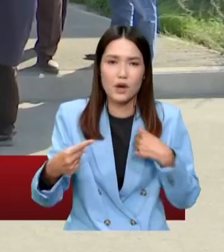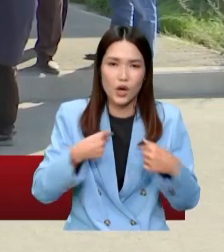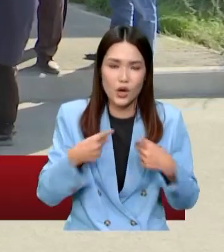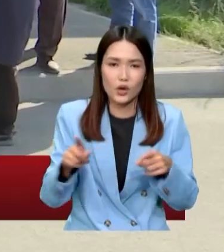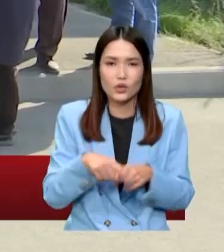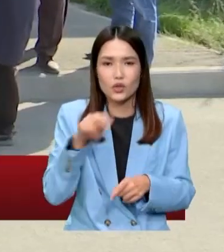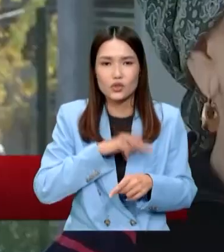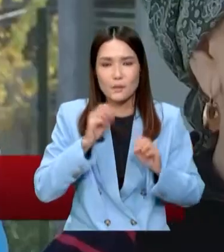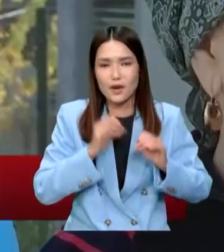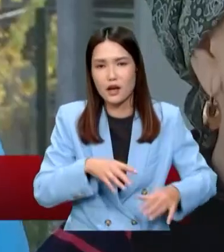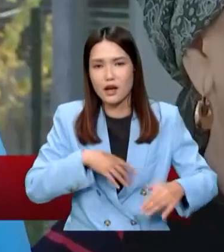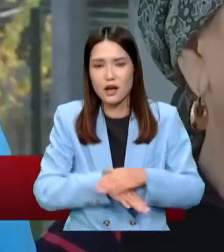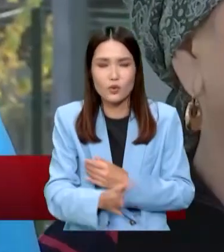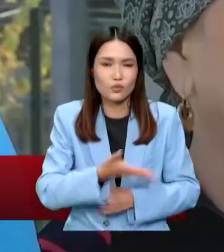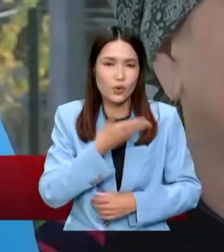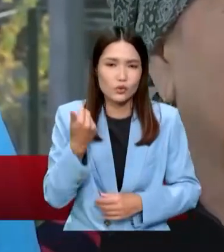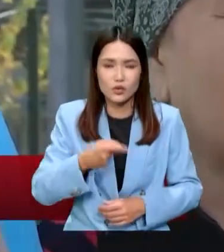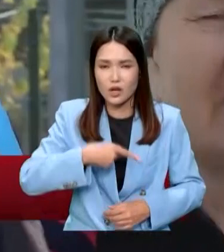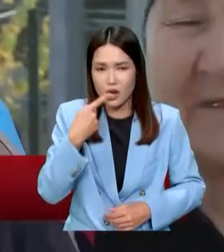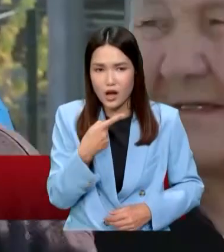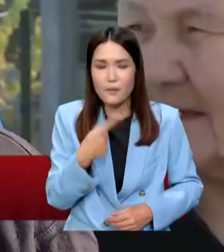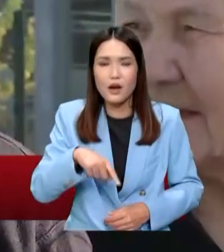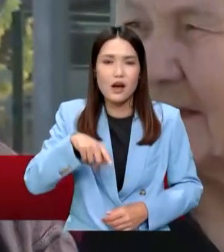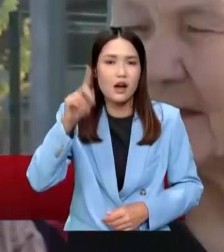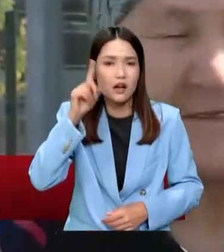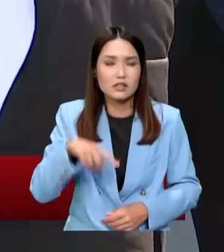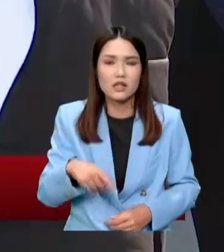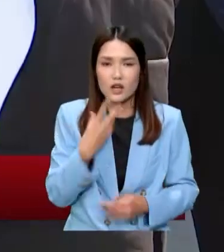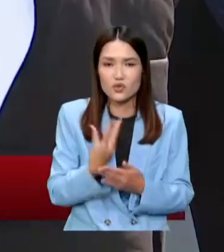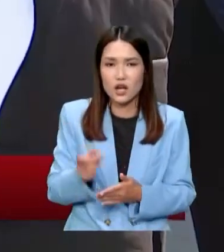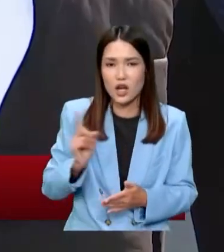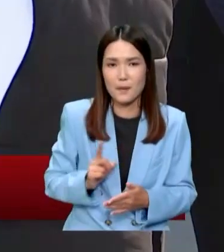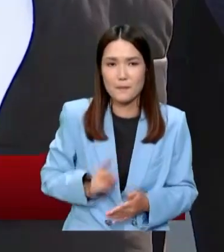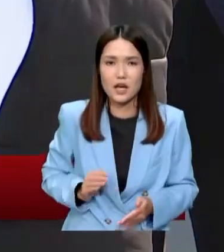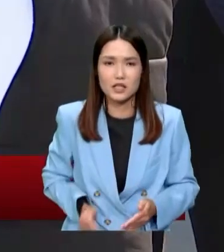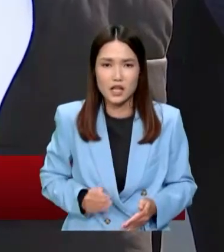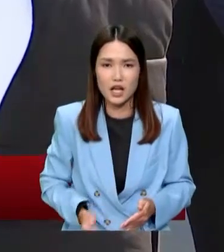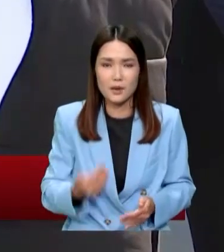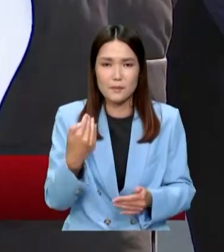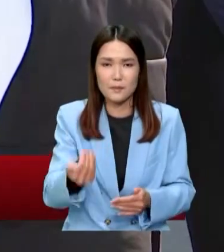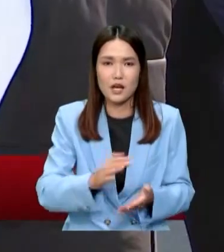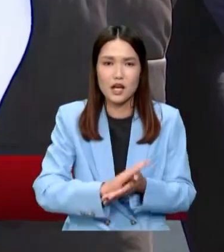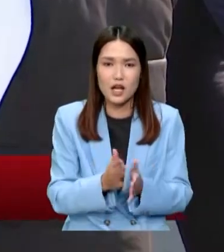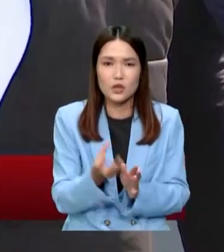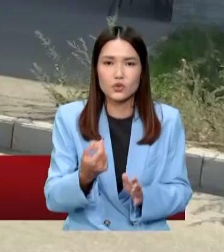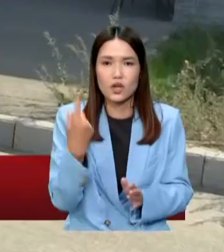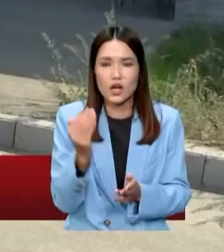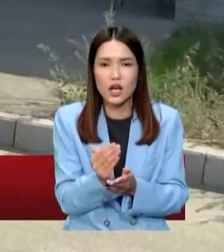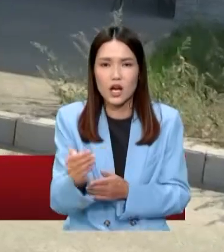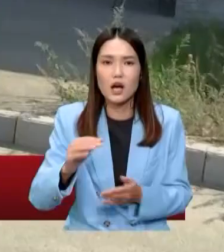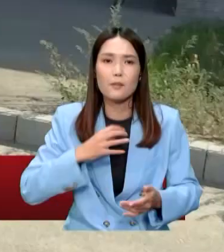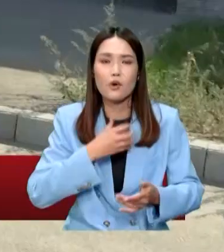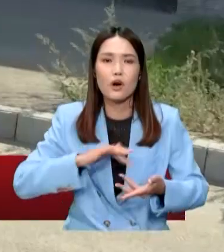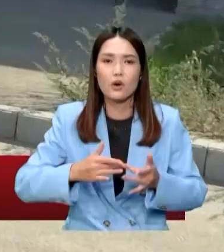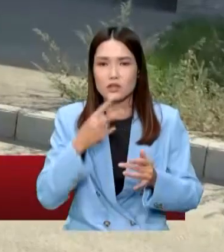та, жұмысымызды тастап кетпедік деп отыр. Айта кеткен жөн, жекеменшік күзет компаниясы осы мердігер мекеменің тағы бір қатар әлеуметтік